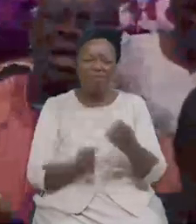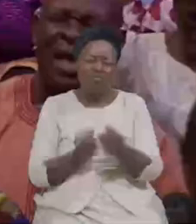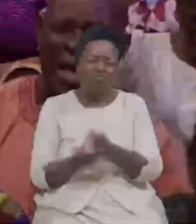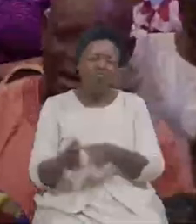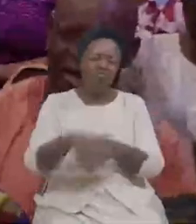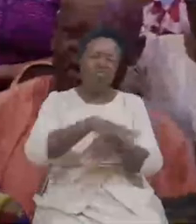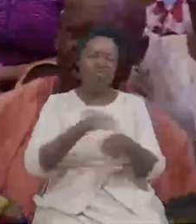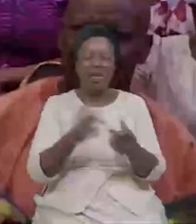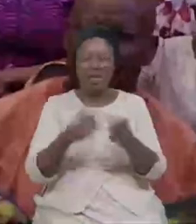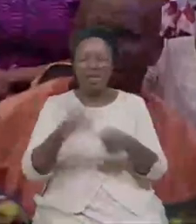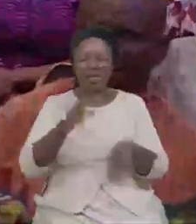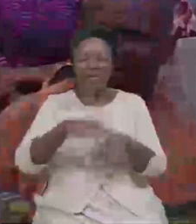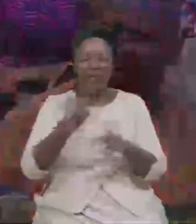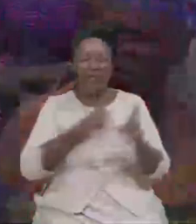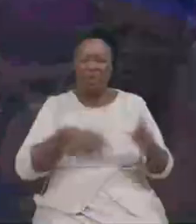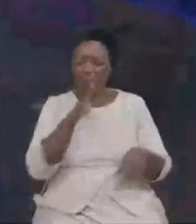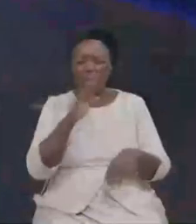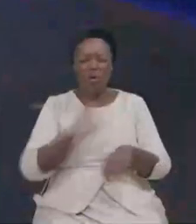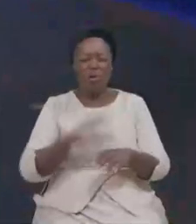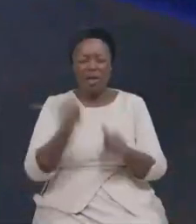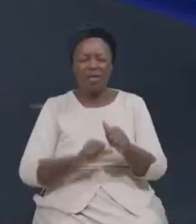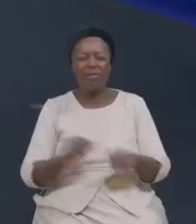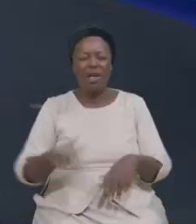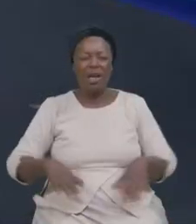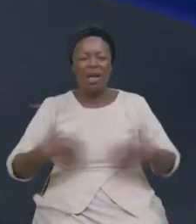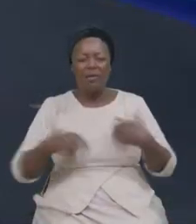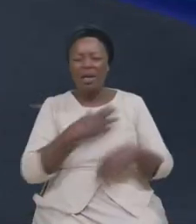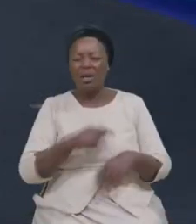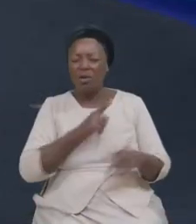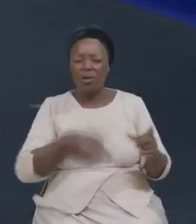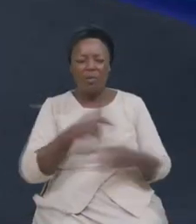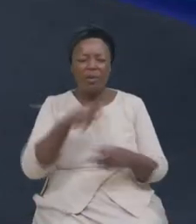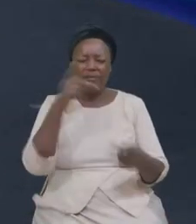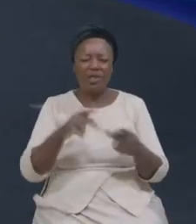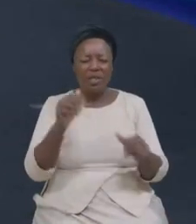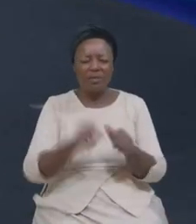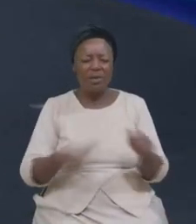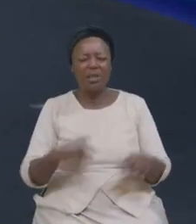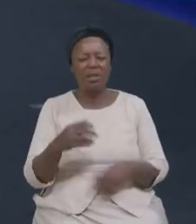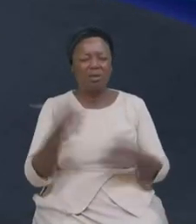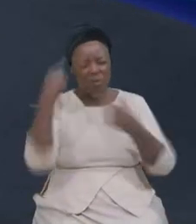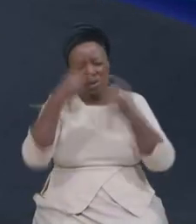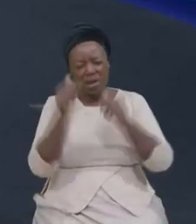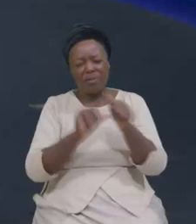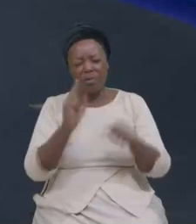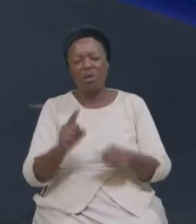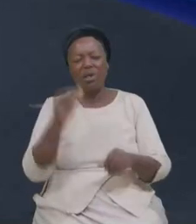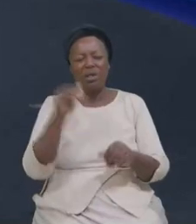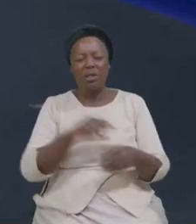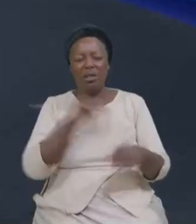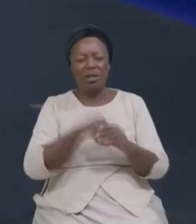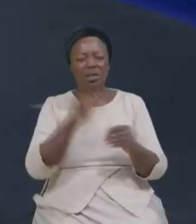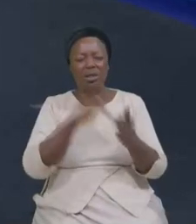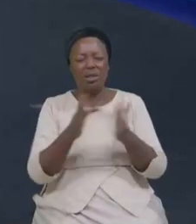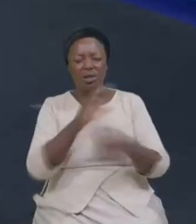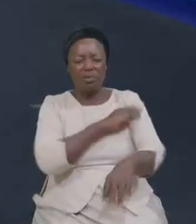du Seigneur soit sur chaque vie, et accomplis tout concernant chacun au nom puissant de Jésus. Nous